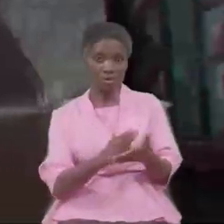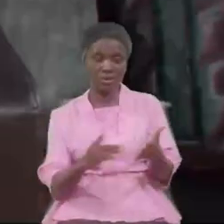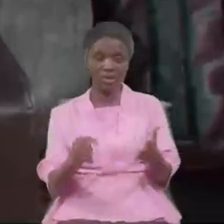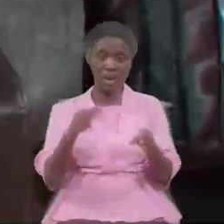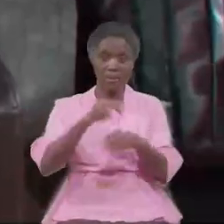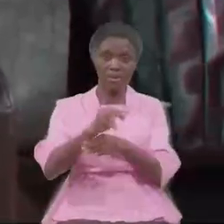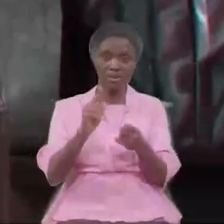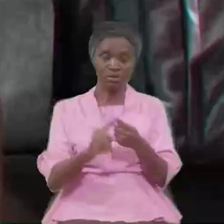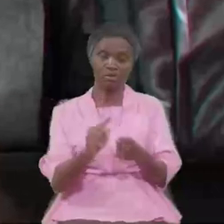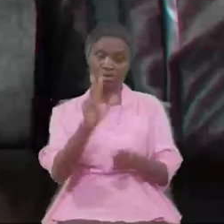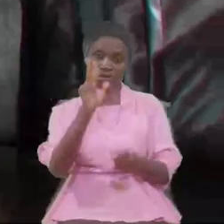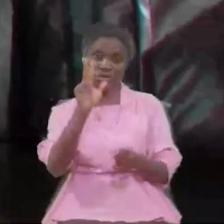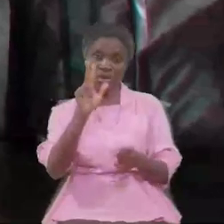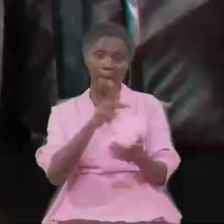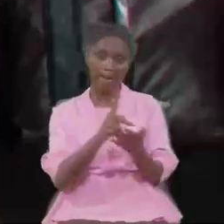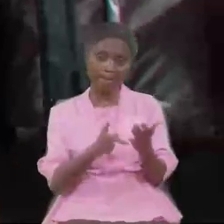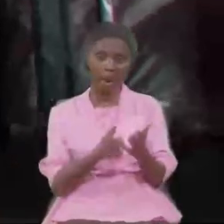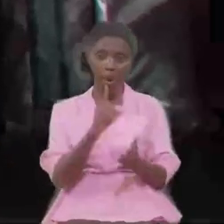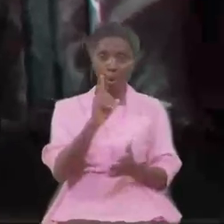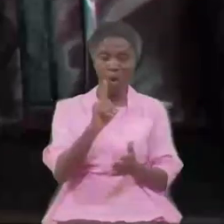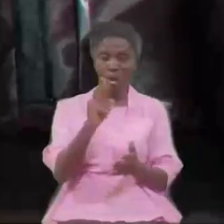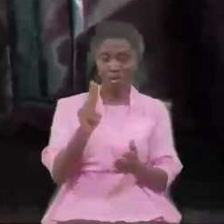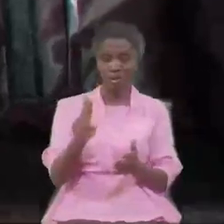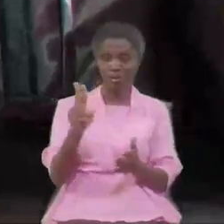Le message est divisé en trois parties.